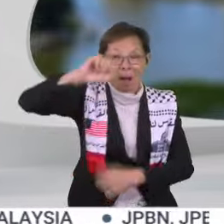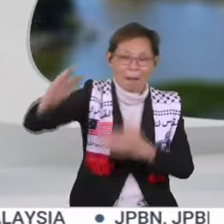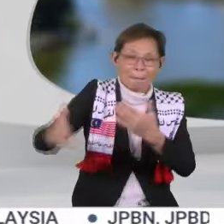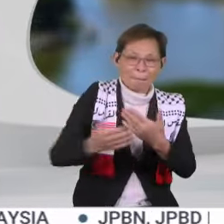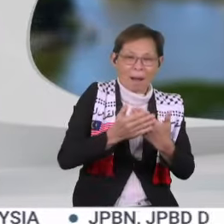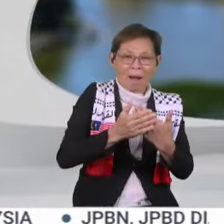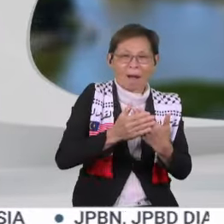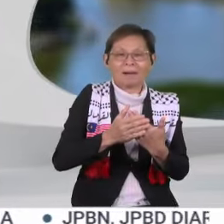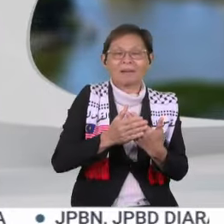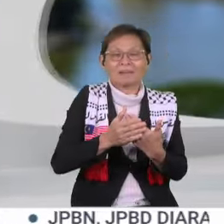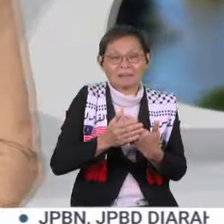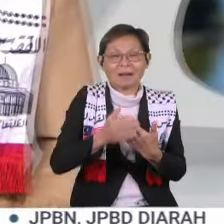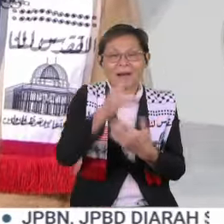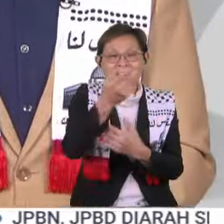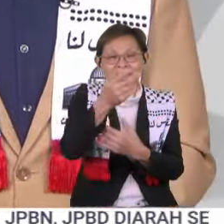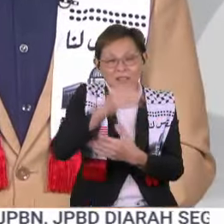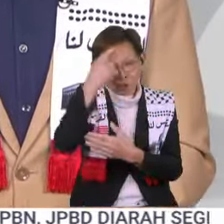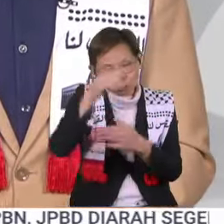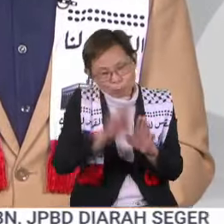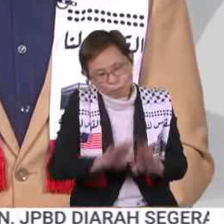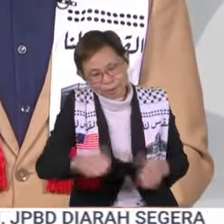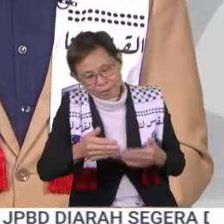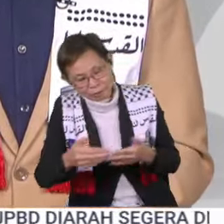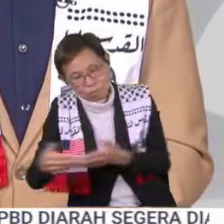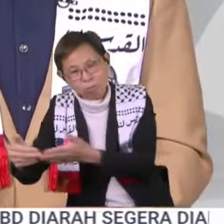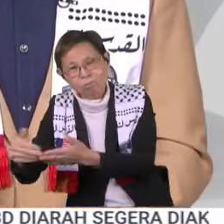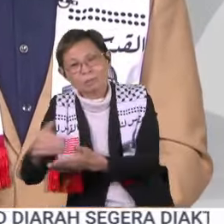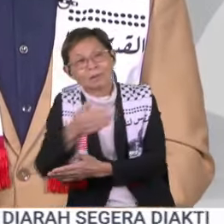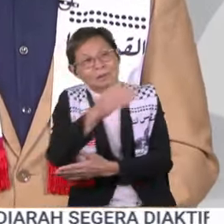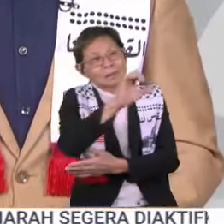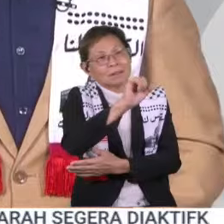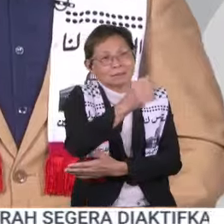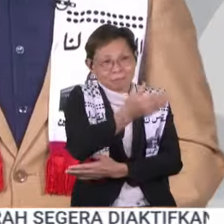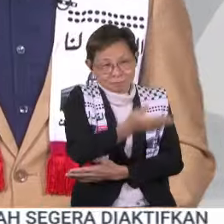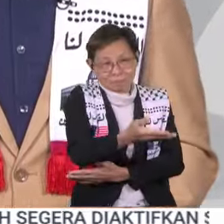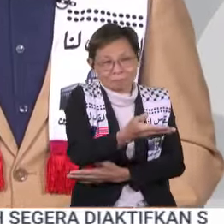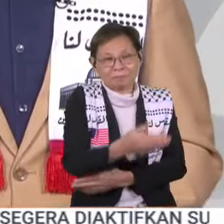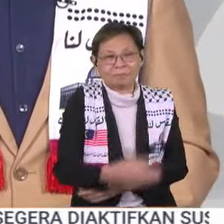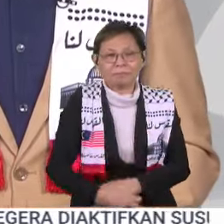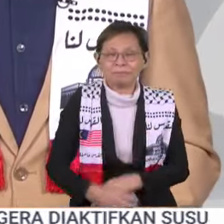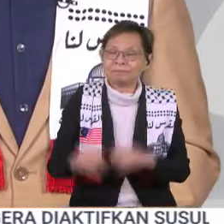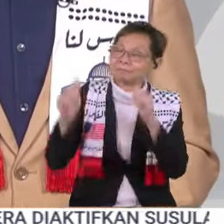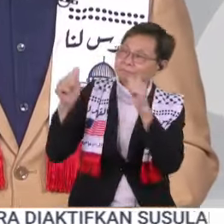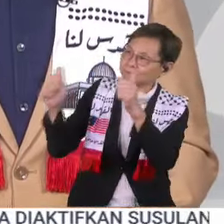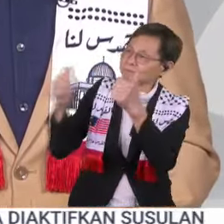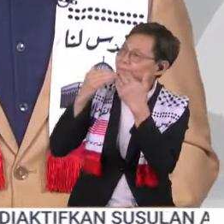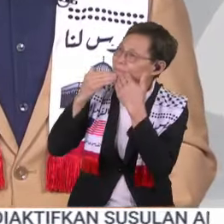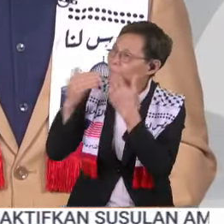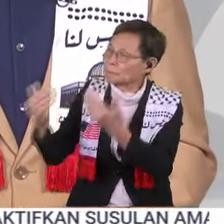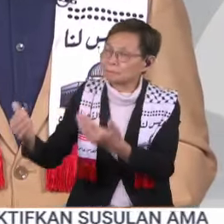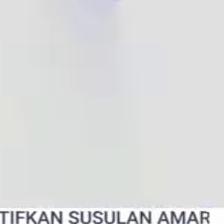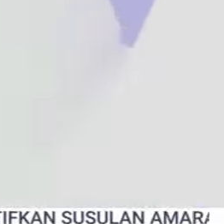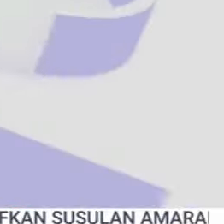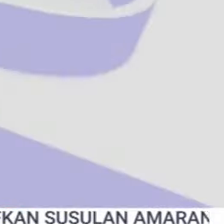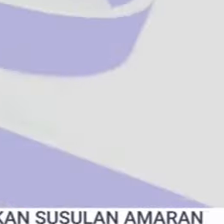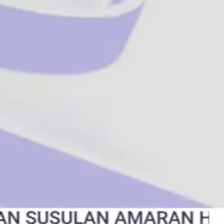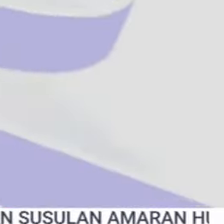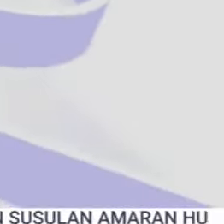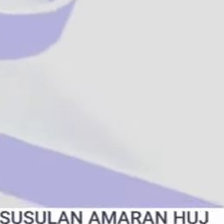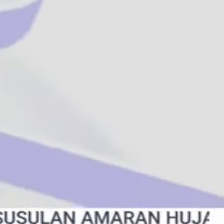kembali bersama Sahi di Angkasa Puri untuk berita seterusnya. Sahi, silakan. Baik, Buma, terima kasih.